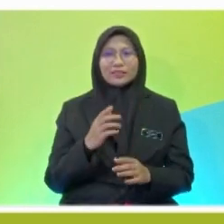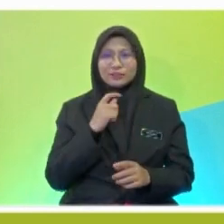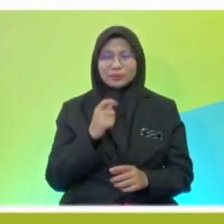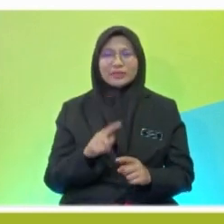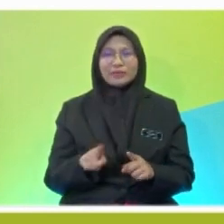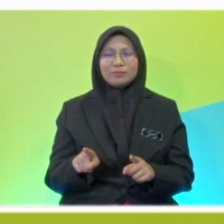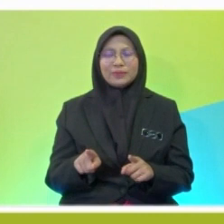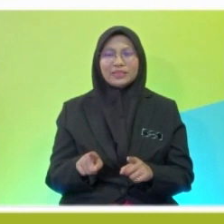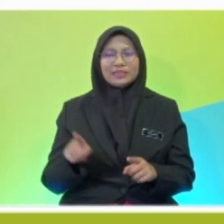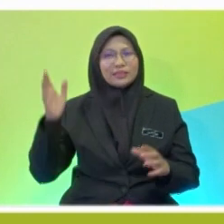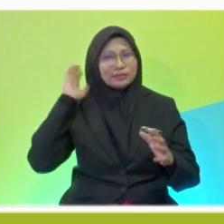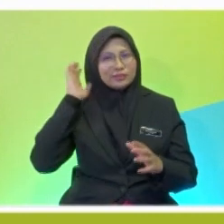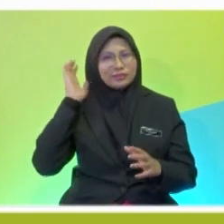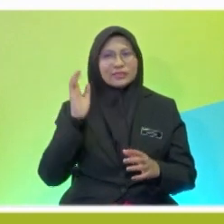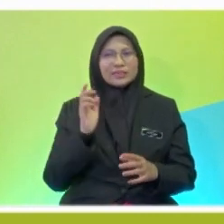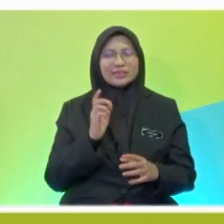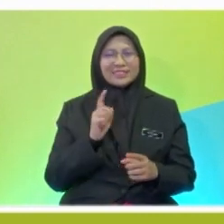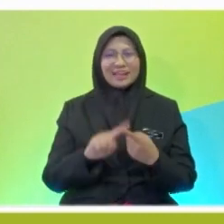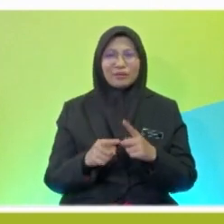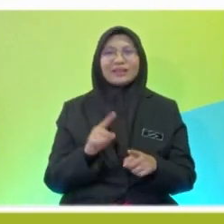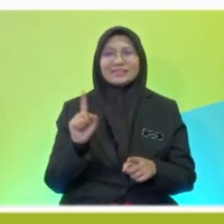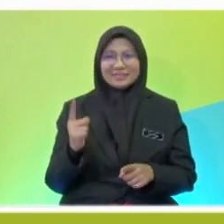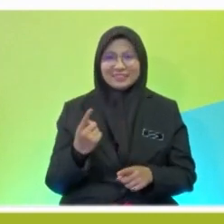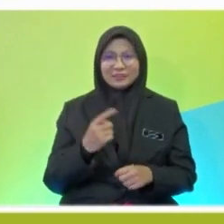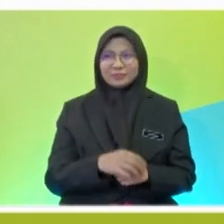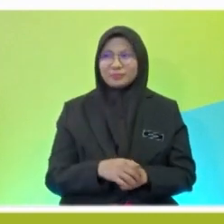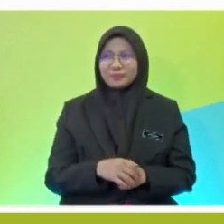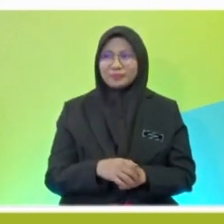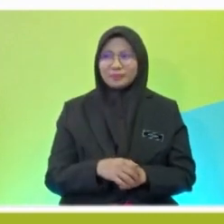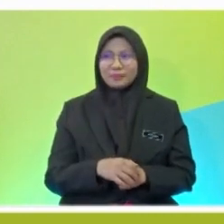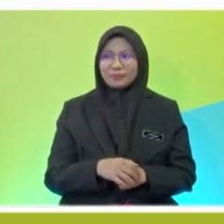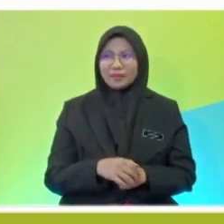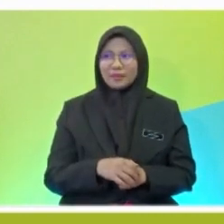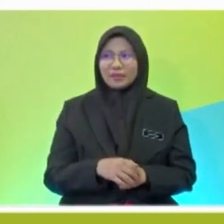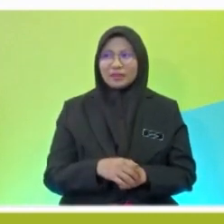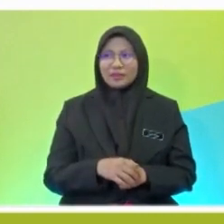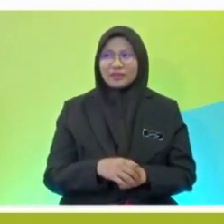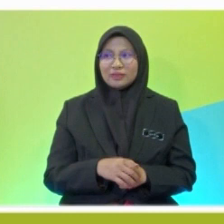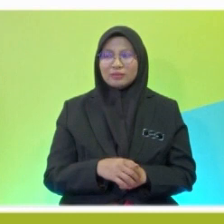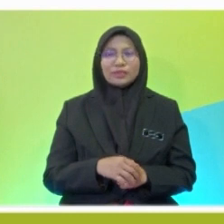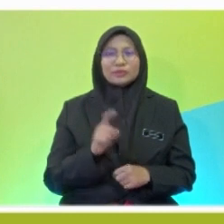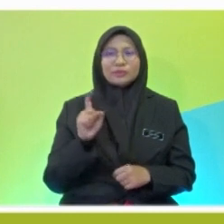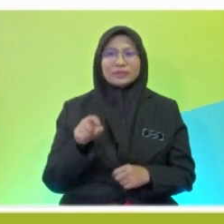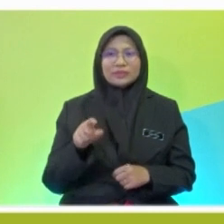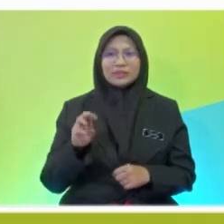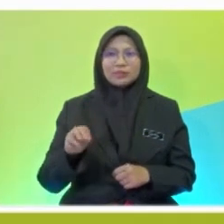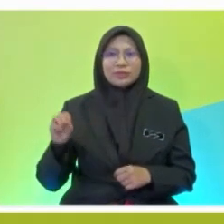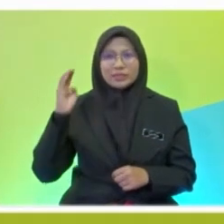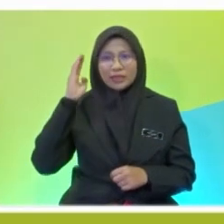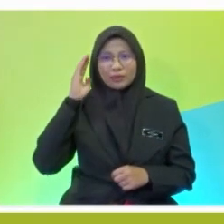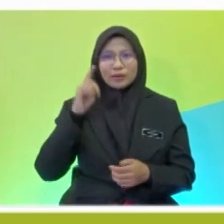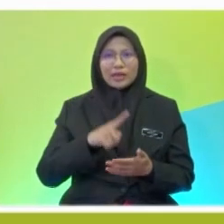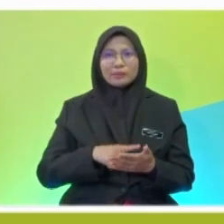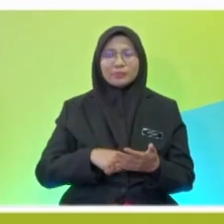ya menelusi Soal yang tersebut jadi calon dikehendaki mengenal pasti langkah kerja sebelum yang dilakukannya